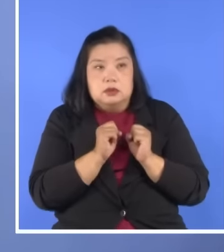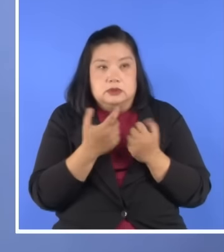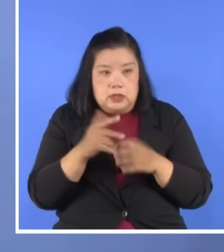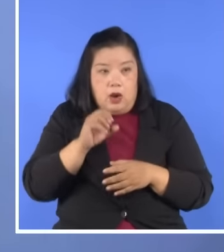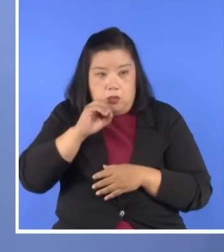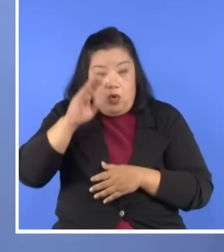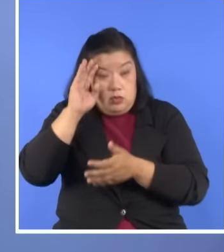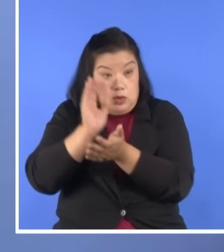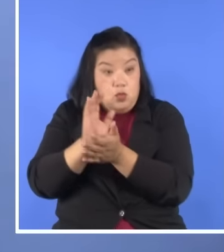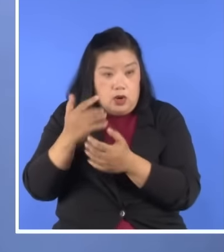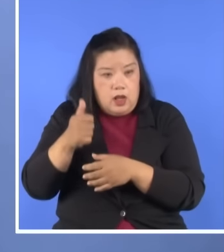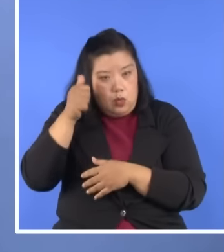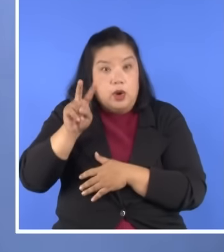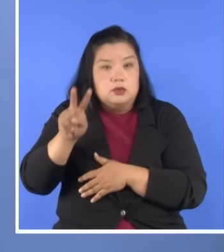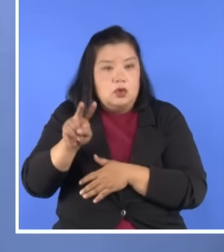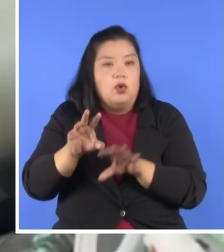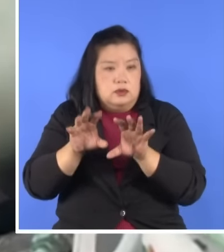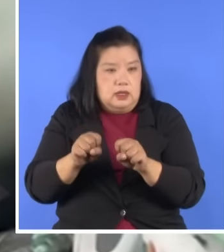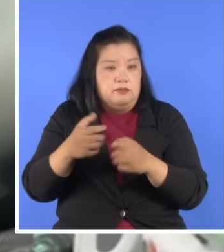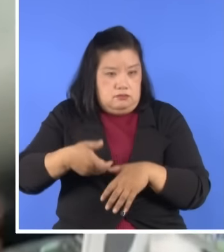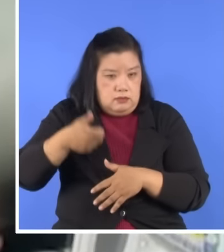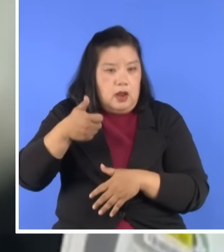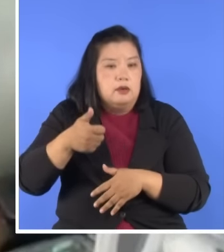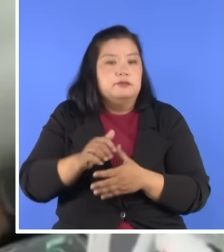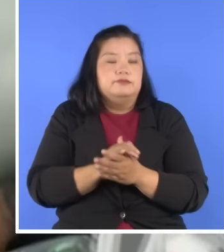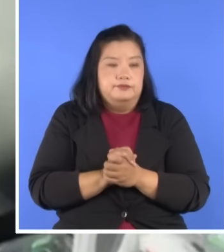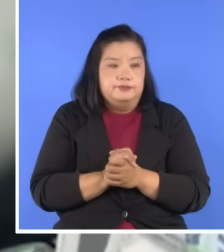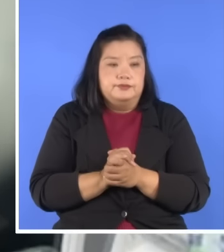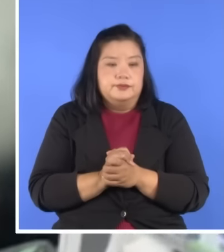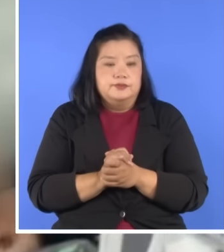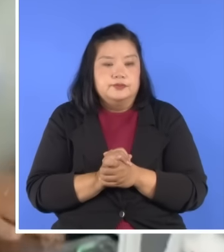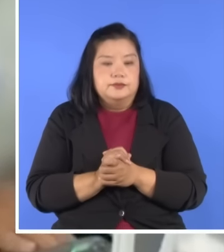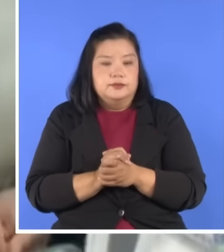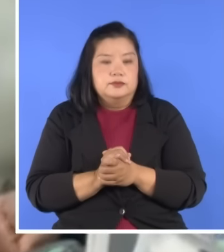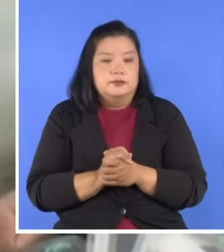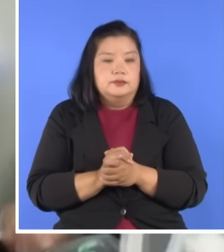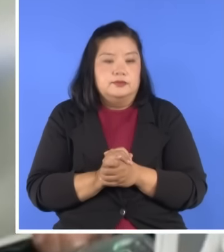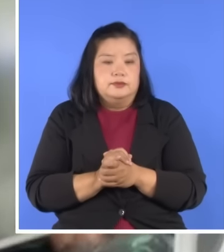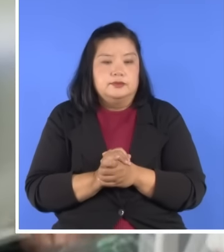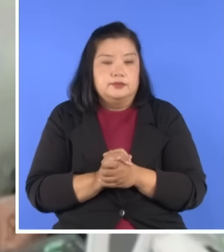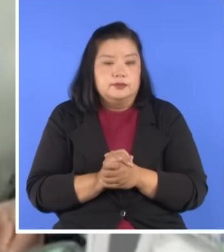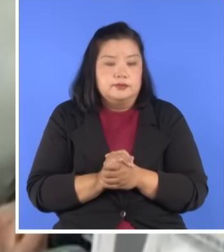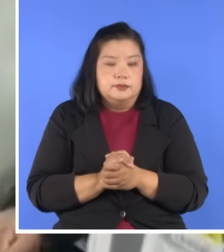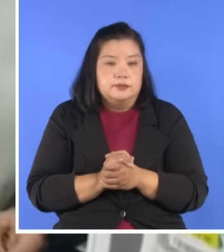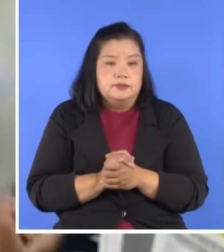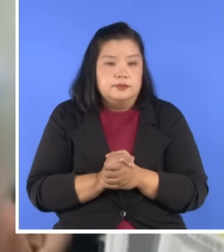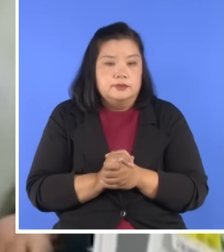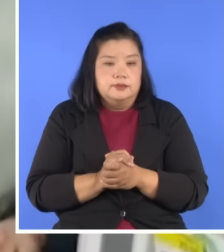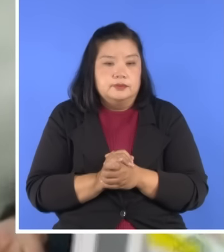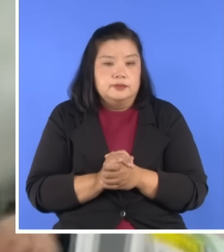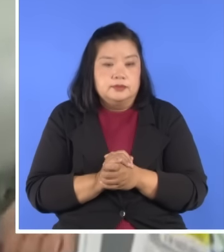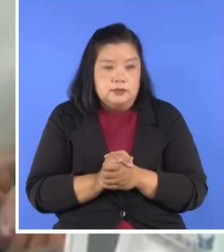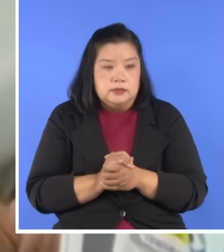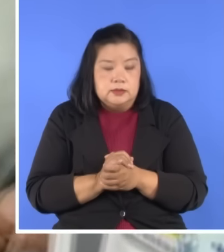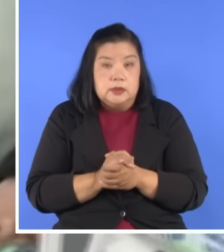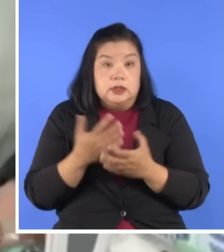2วันฮะไปควบคุมตัวมาได้เออนี่ดูซิมาจับเนี่ยฮะไปเอาตัวมาได้แล้วก็รับ